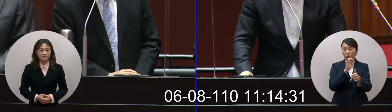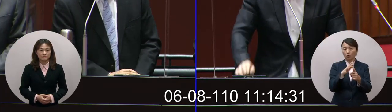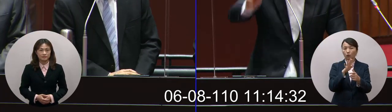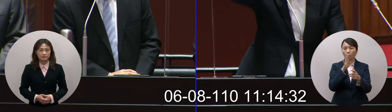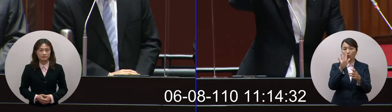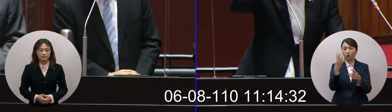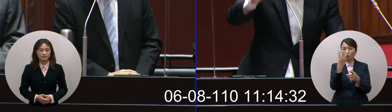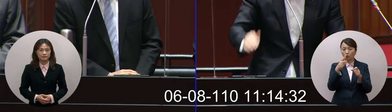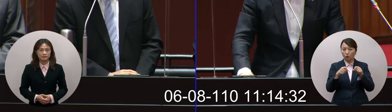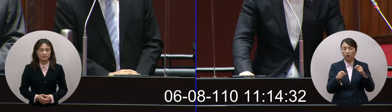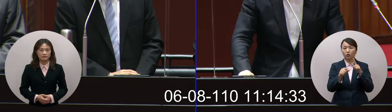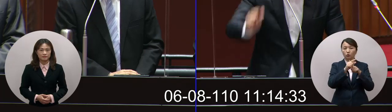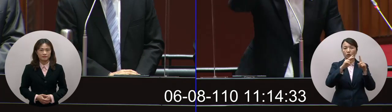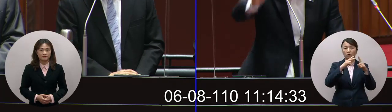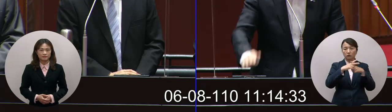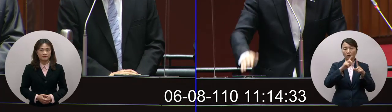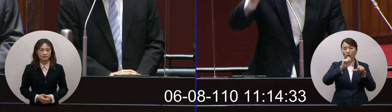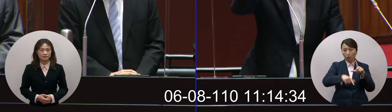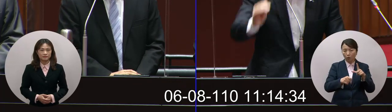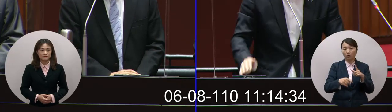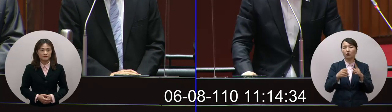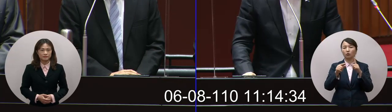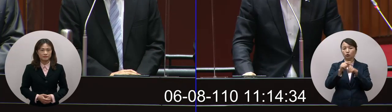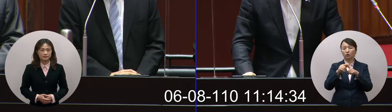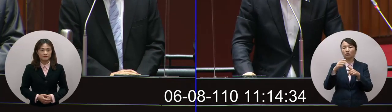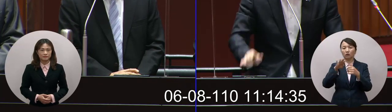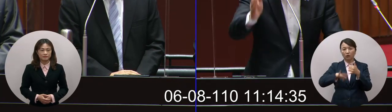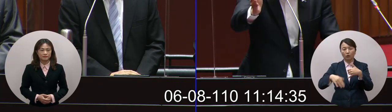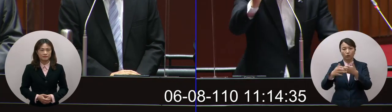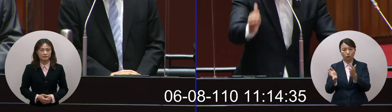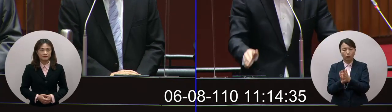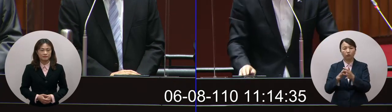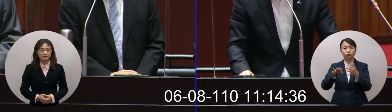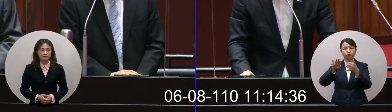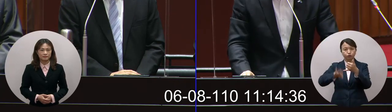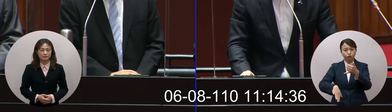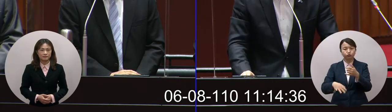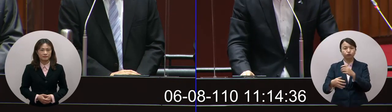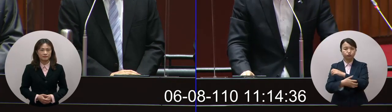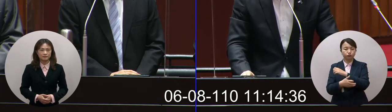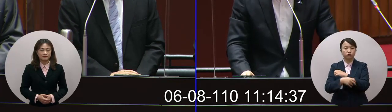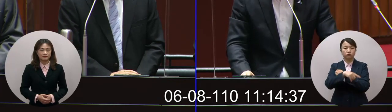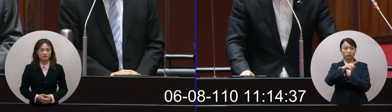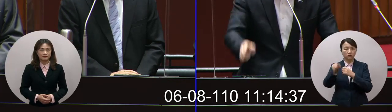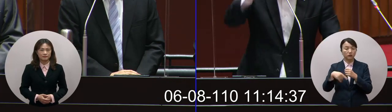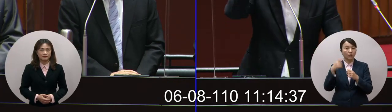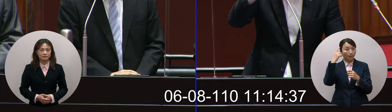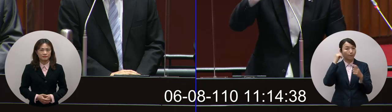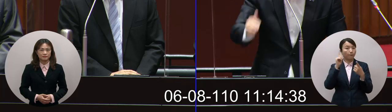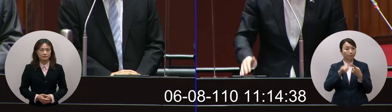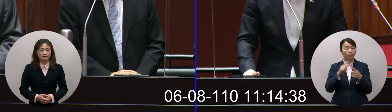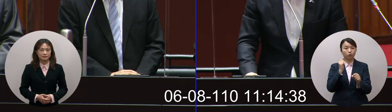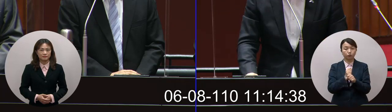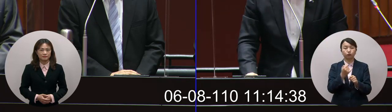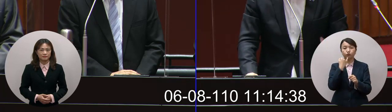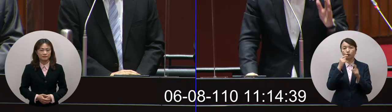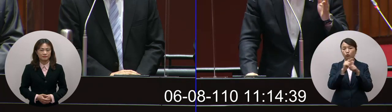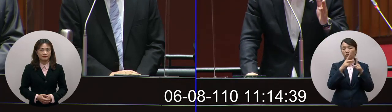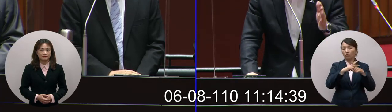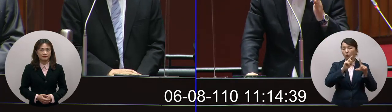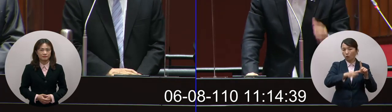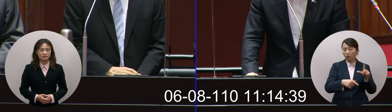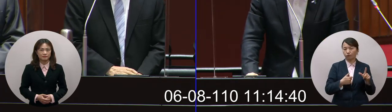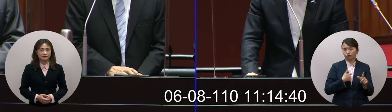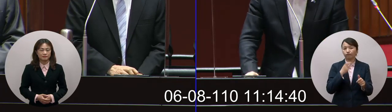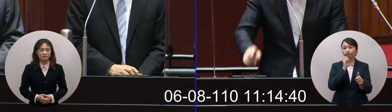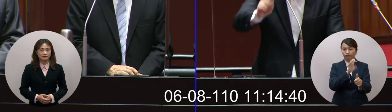计划，要照顾中小企业、中南部、中下阶层，我觉得现阶段就实现你政治理念的时候。中小企业的部分，我真